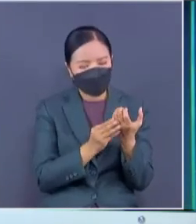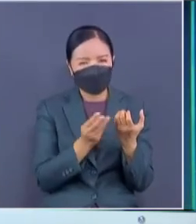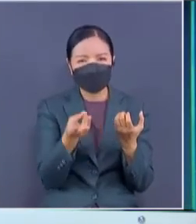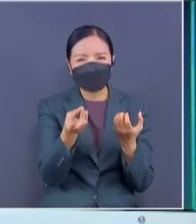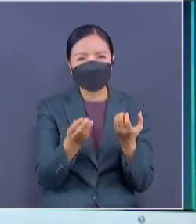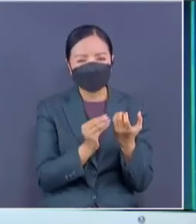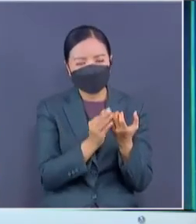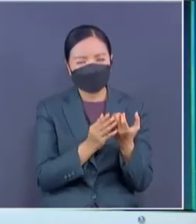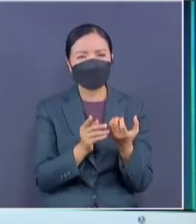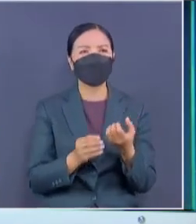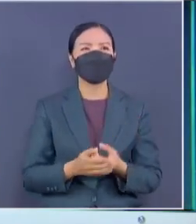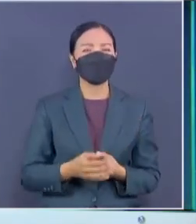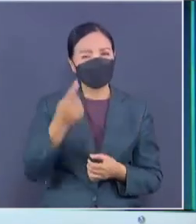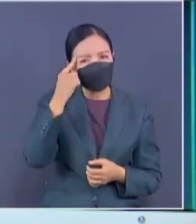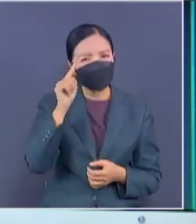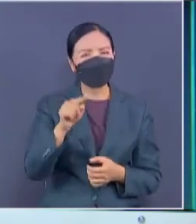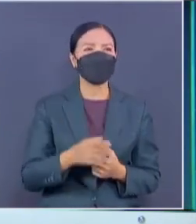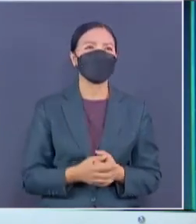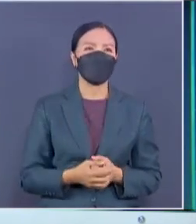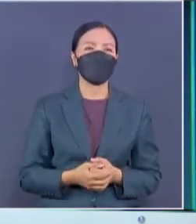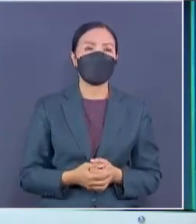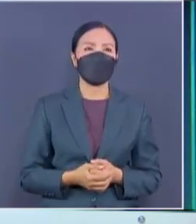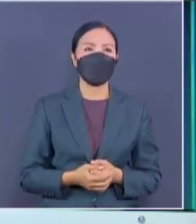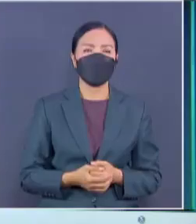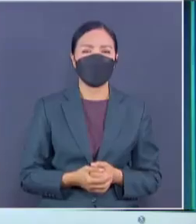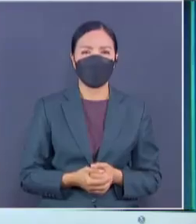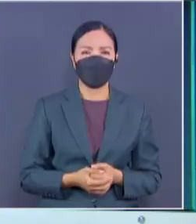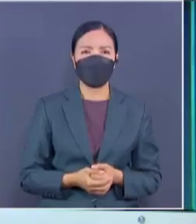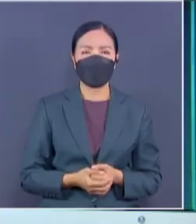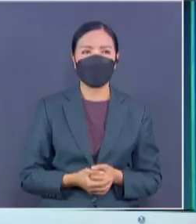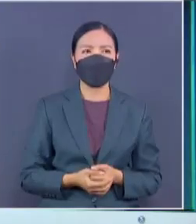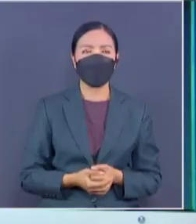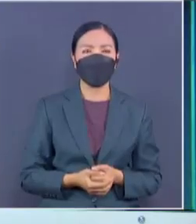ทรายเล็กๆเศษห้อย จะได้คิดถึงกัน คิดถึงกัน ของฝากไงหรอ ของฝากของฝากจะเอามาหยานะครับ